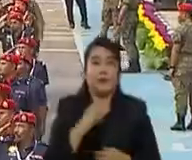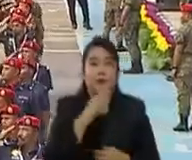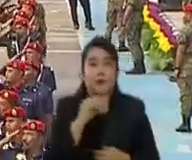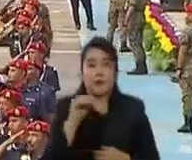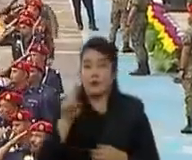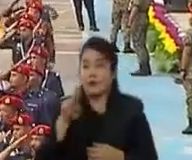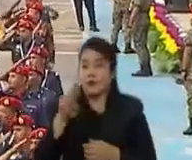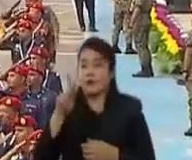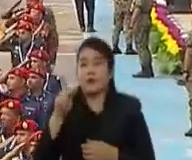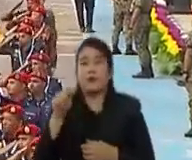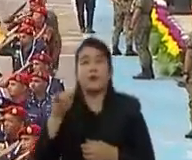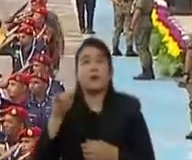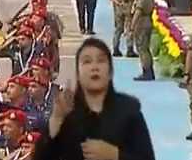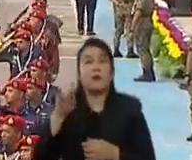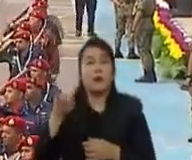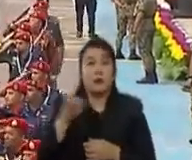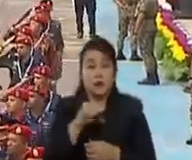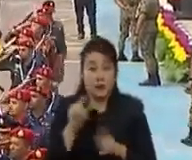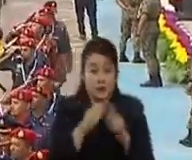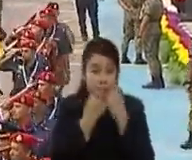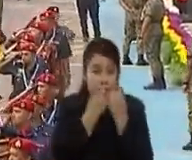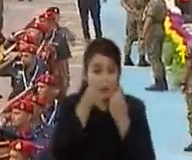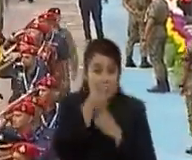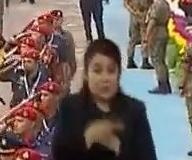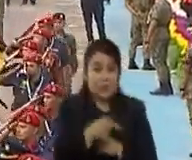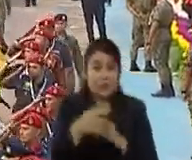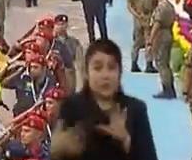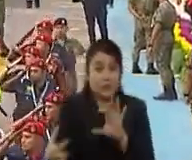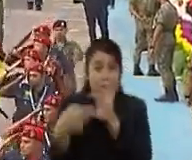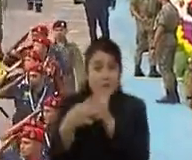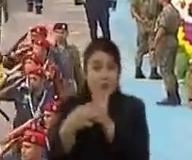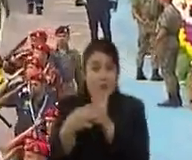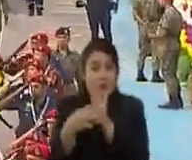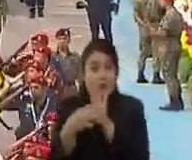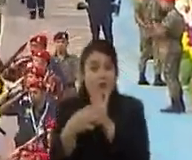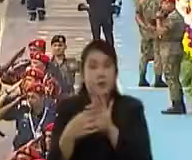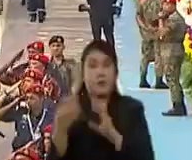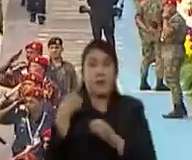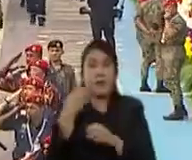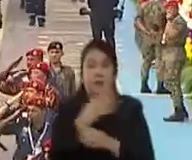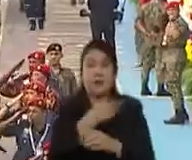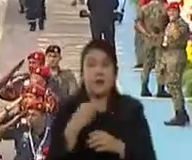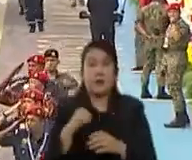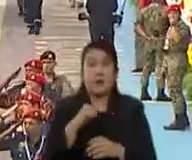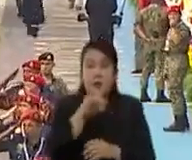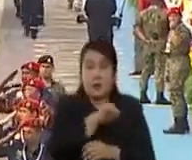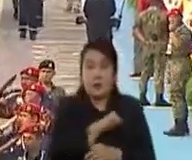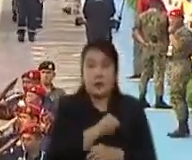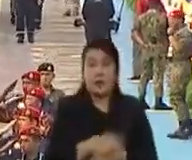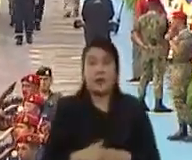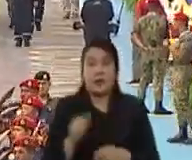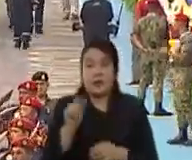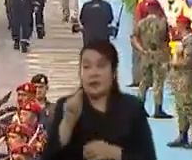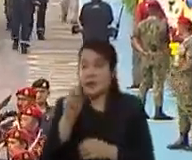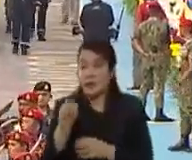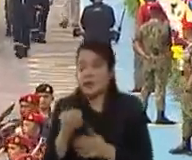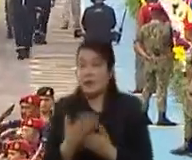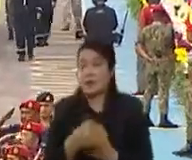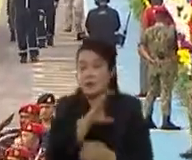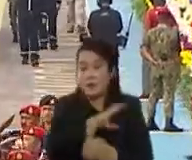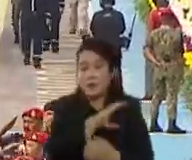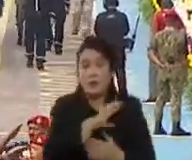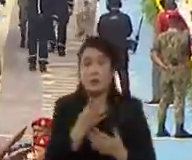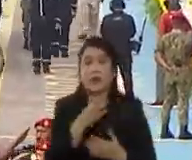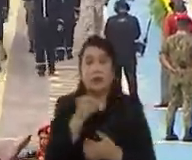Idris. Pasukan penyelamat ilin ini terdiri daripada gabungan pegawai dan anggota Angkatan Tentera Malaysia, Polis Diraja Malaysia dan